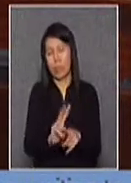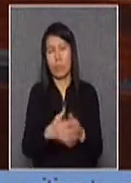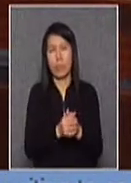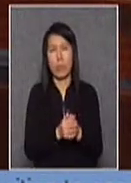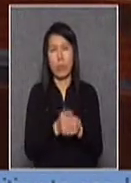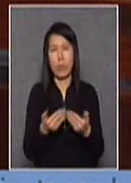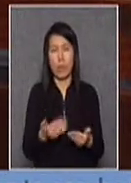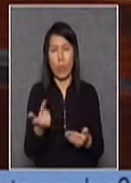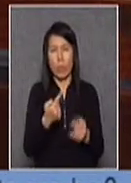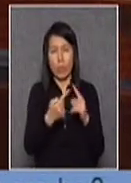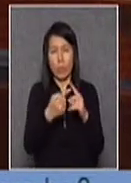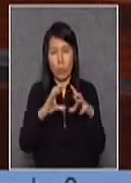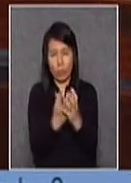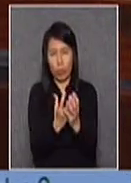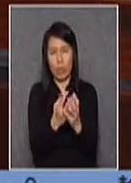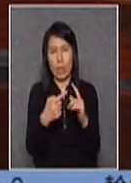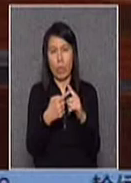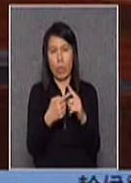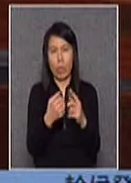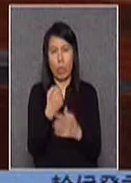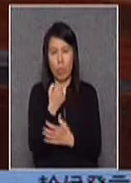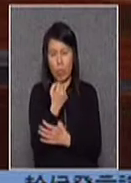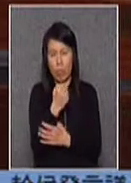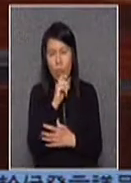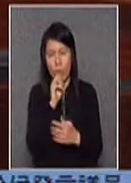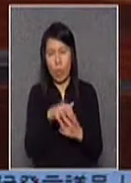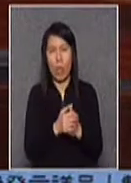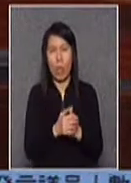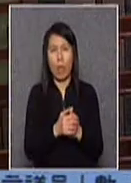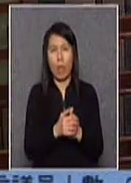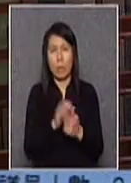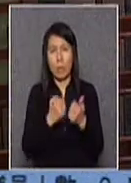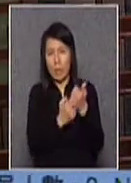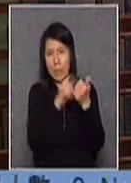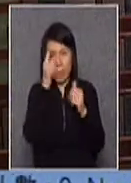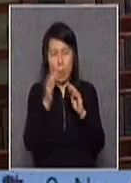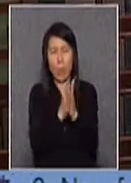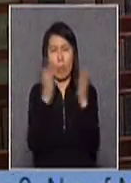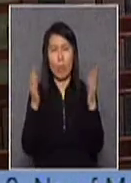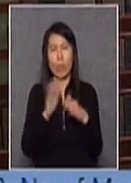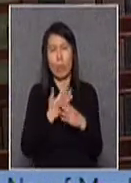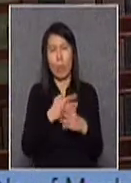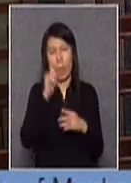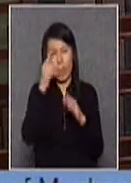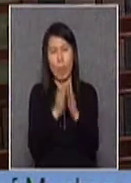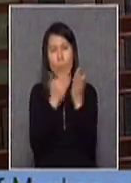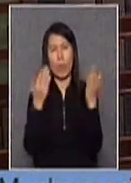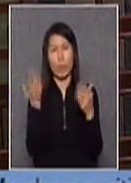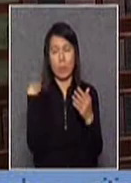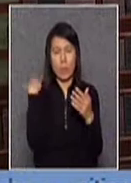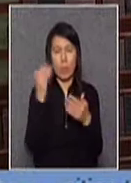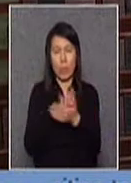這麼多泛民的人士這麼強烈在這裡聲援明報呢，因為明報就是他們過去多年來